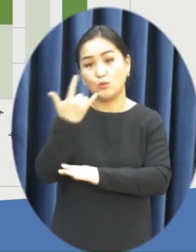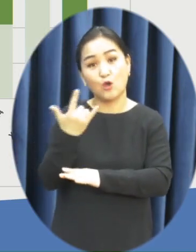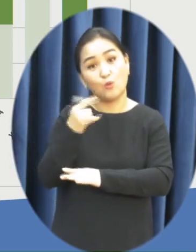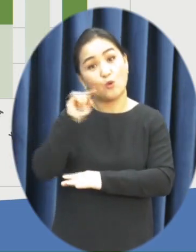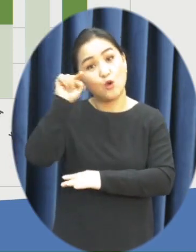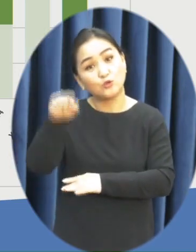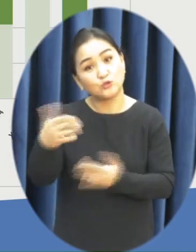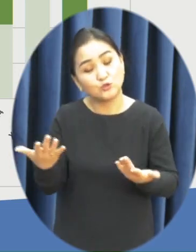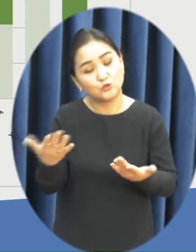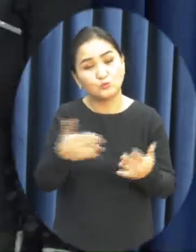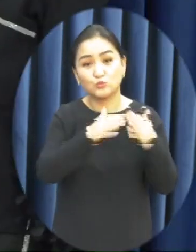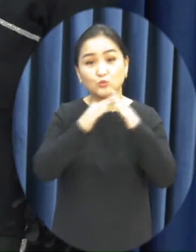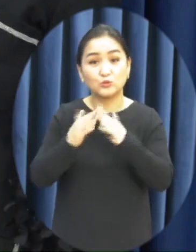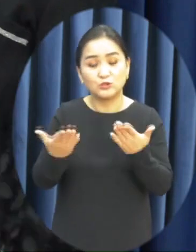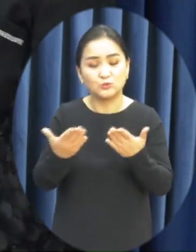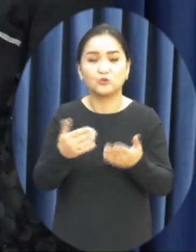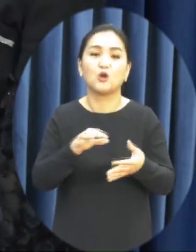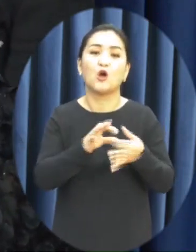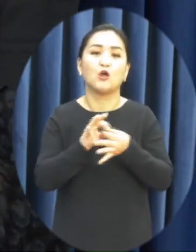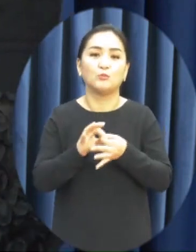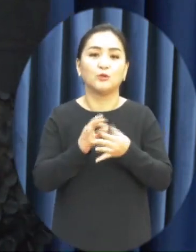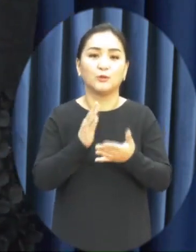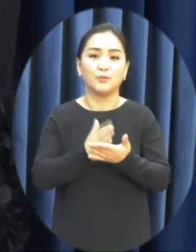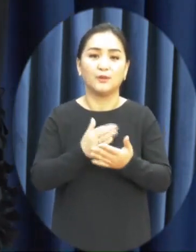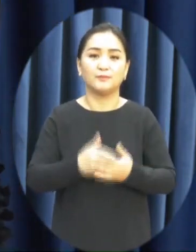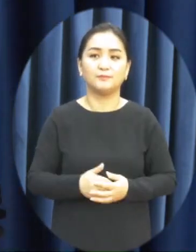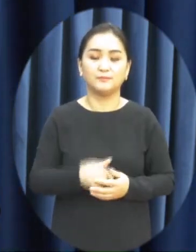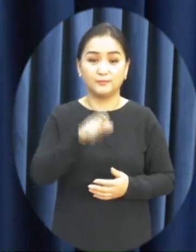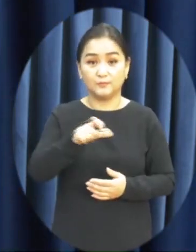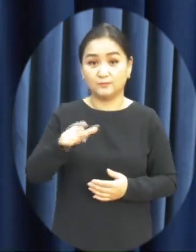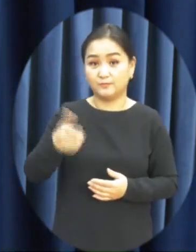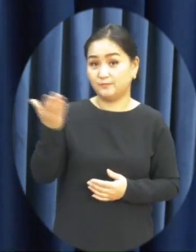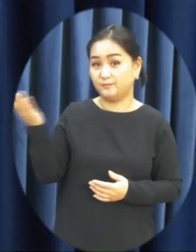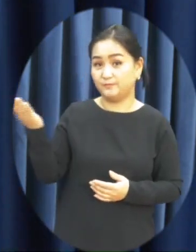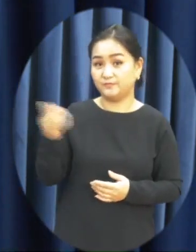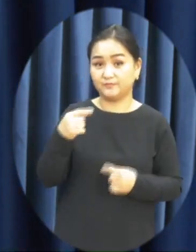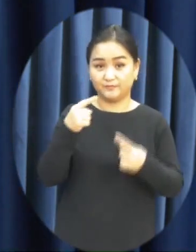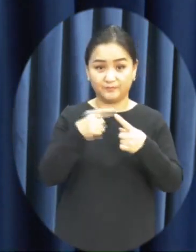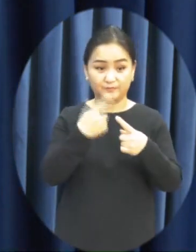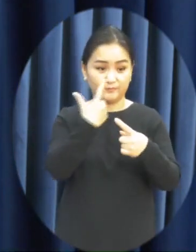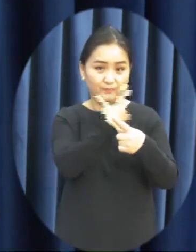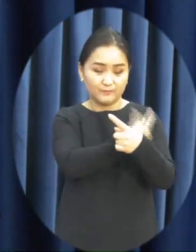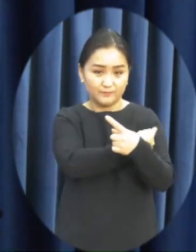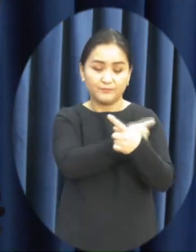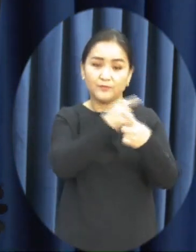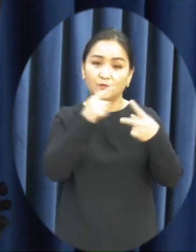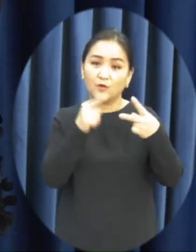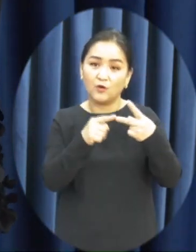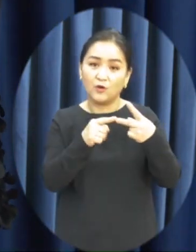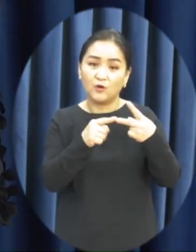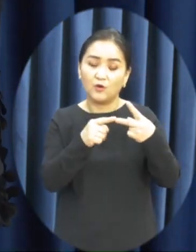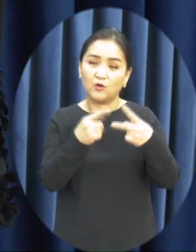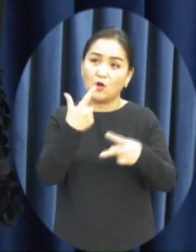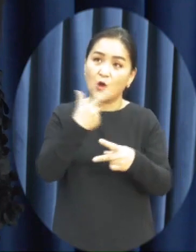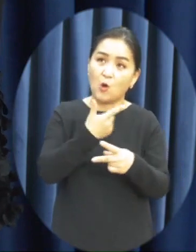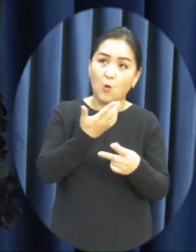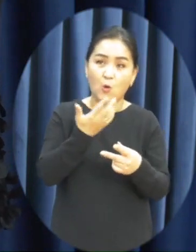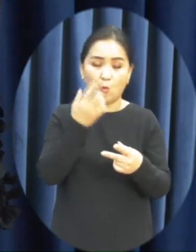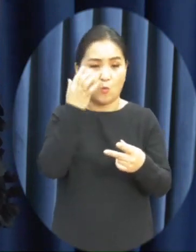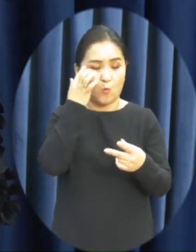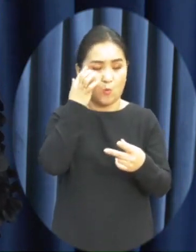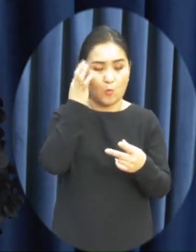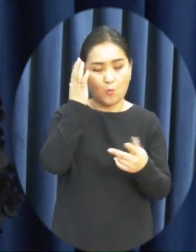ཏེད བསླས ཏེས ཚོད དཔ གནས མཐན གལ ཁང མུག ཅནས ཏེད གཏི བསླུས གཁལ གའི